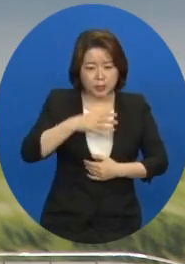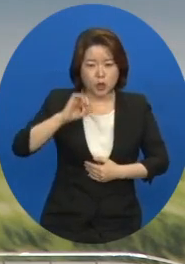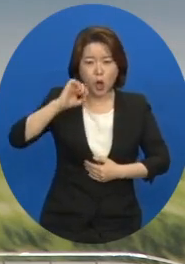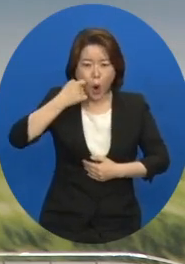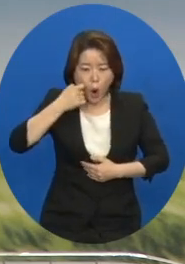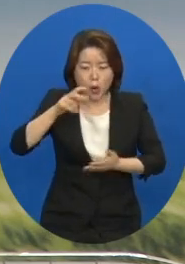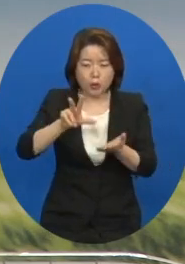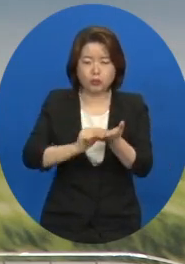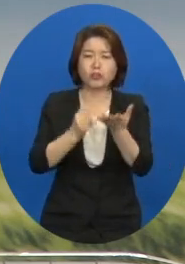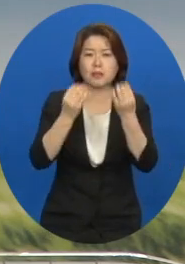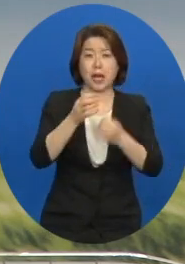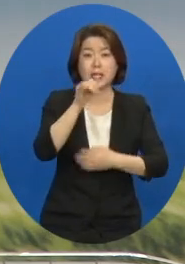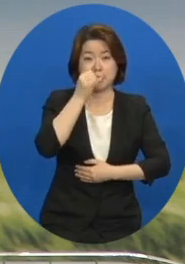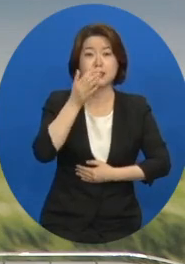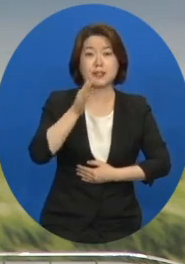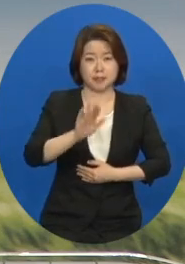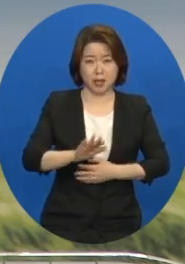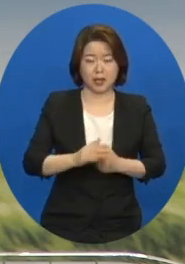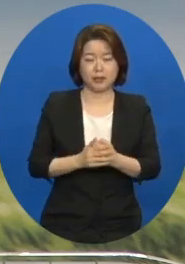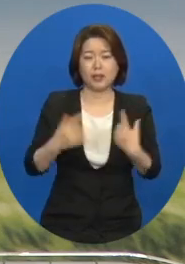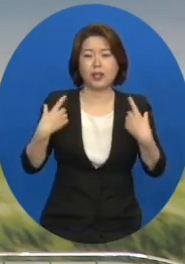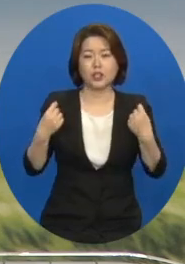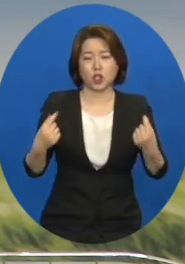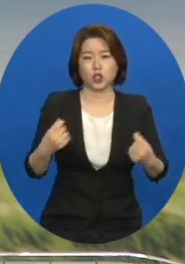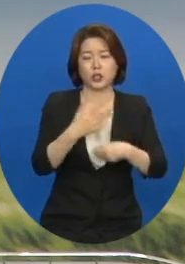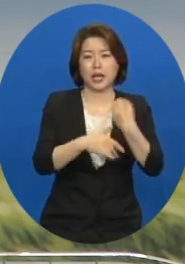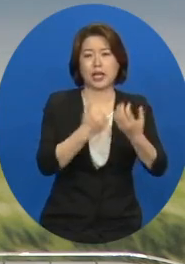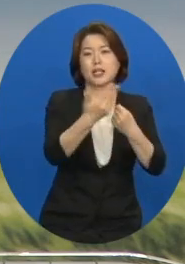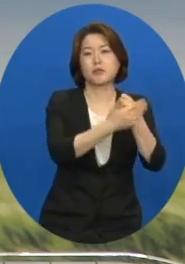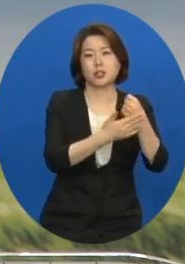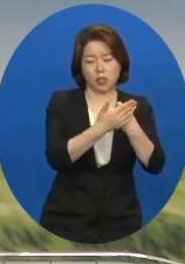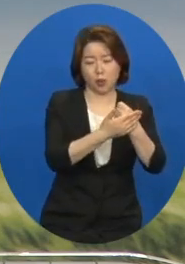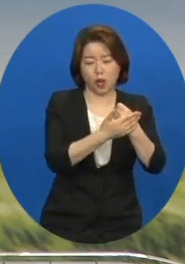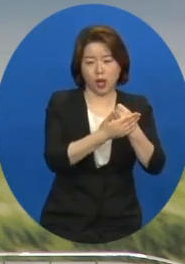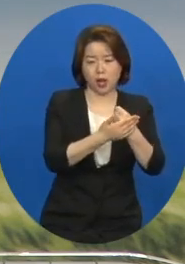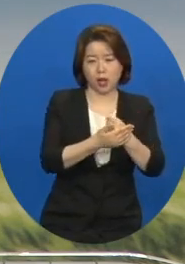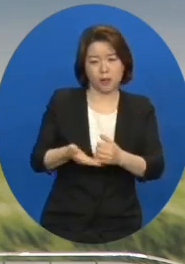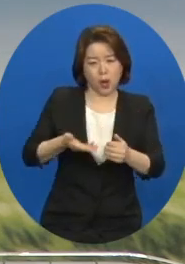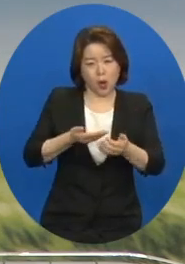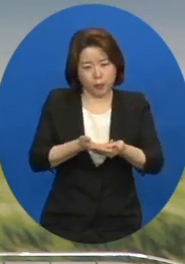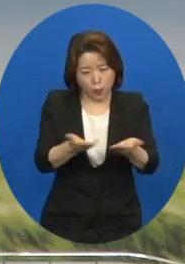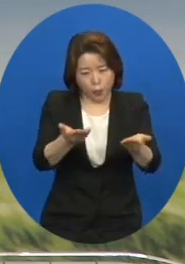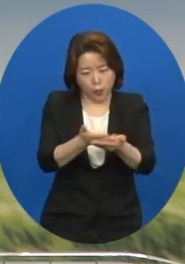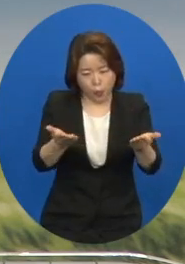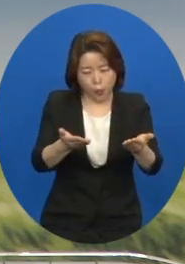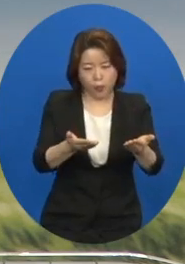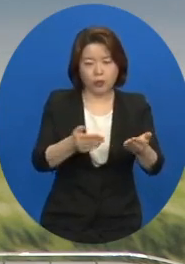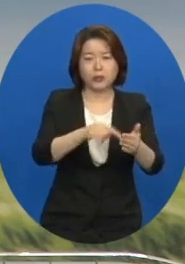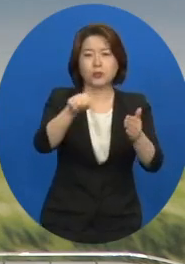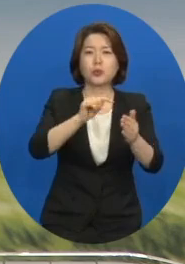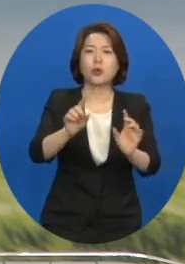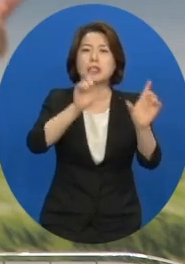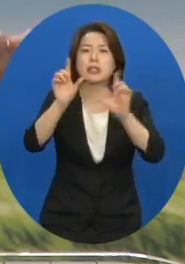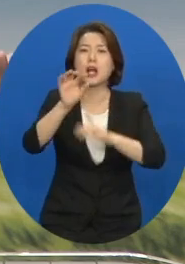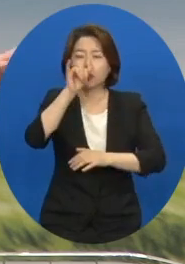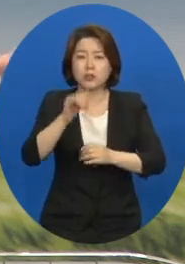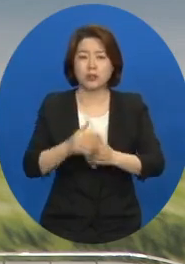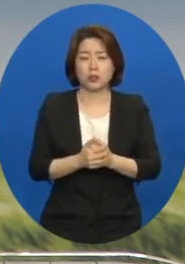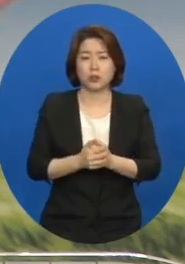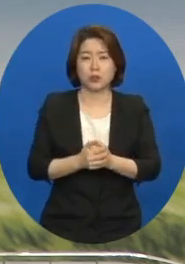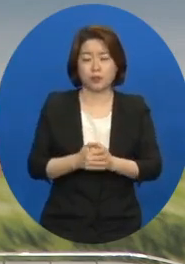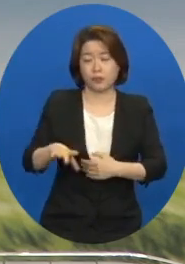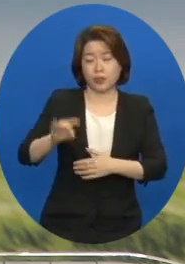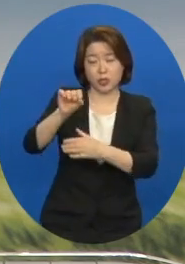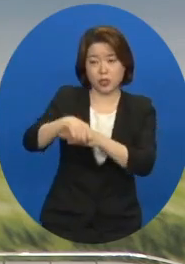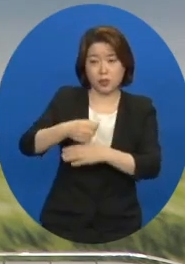문제도 많지만 여전히 하나님의 은혜와 공급하심 속에 우리가 살고 있는 거예요. 첫 열매 없이 사는